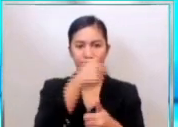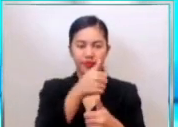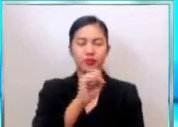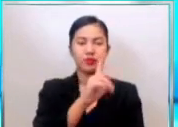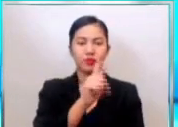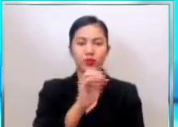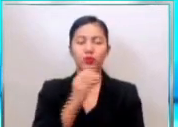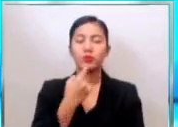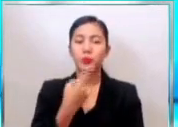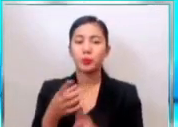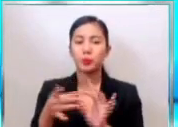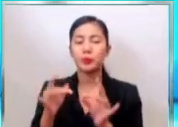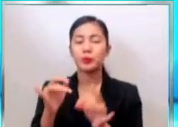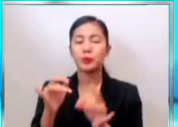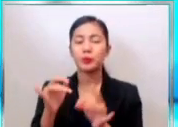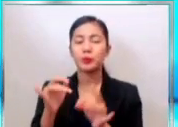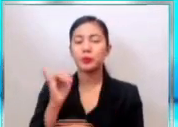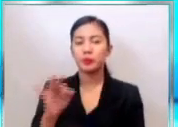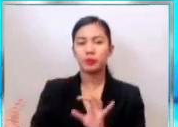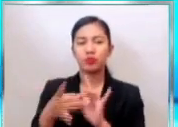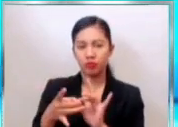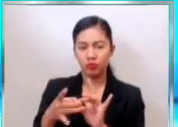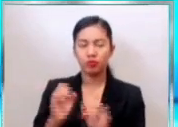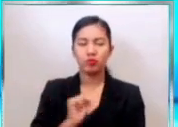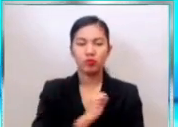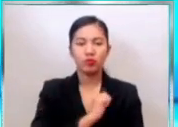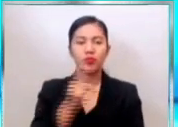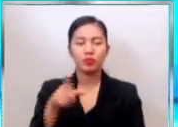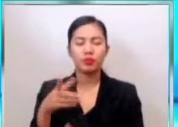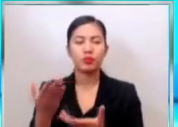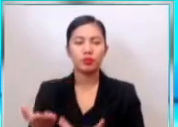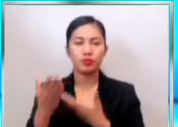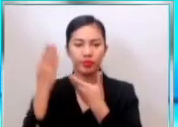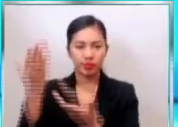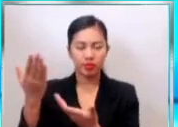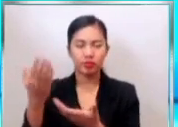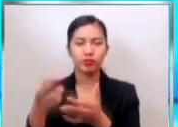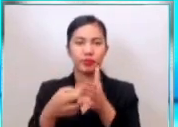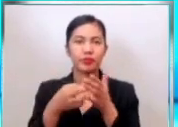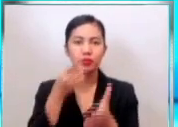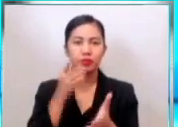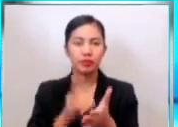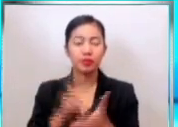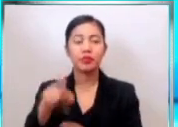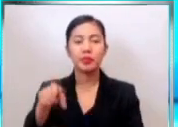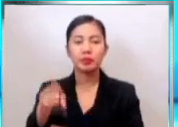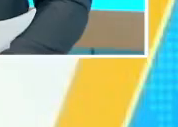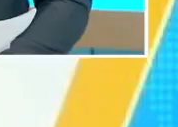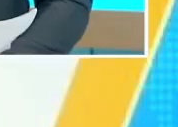ay dapat isinumitin nila ang mga hinihingi nitong dokumento. Basahin daw sana ni Dargani ang konstitusyon.